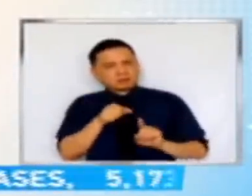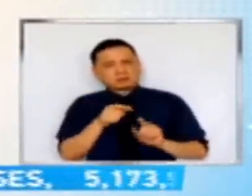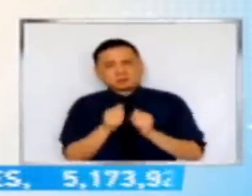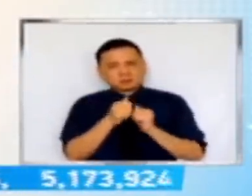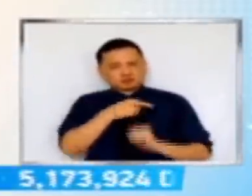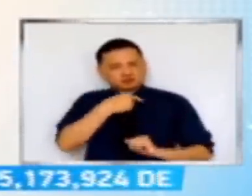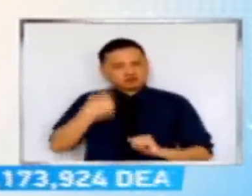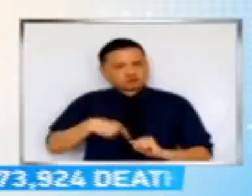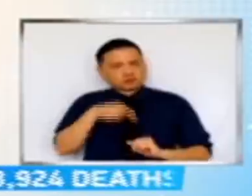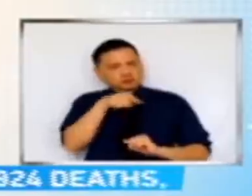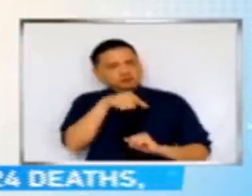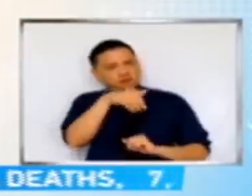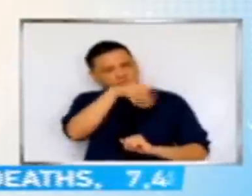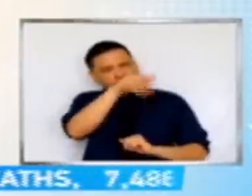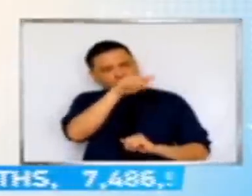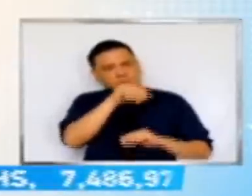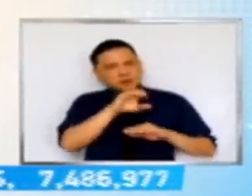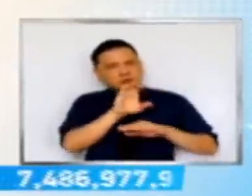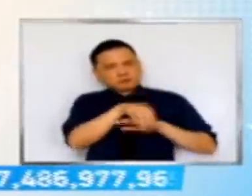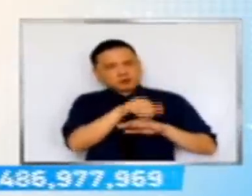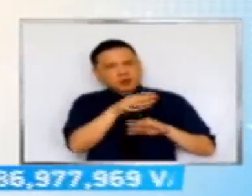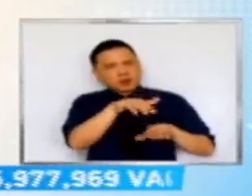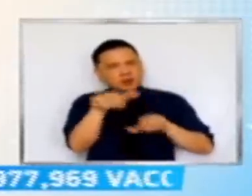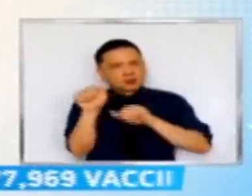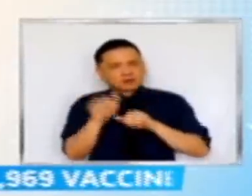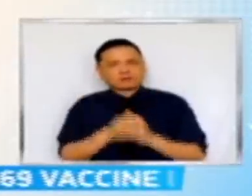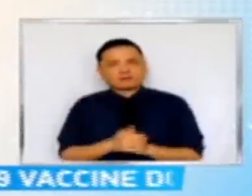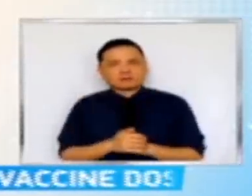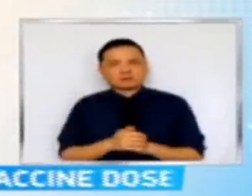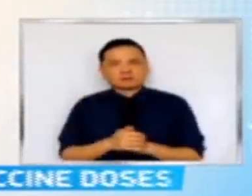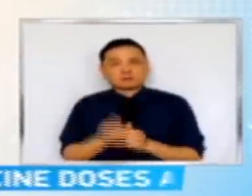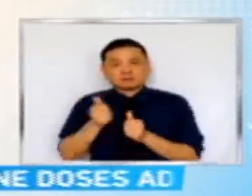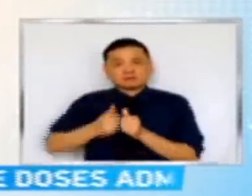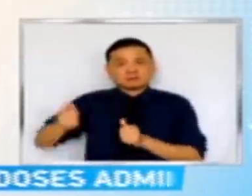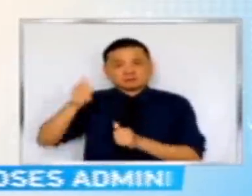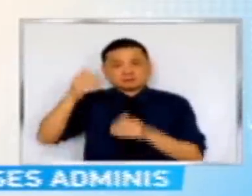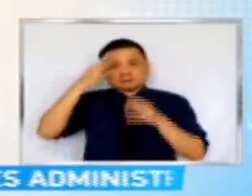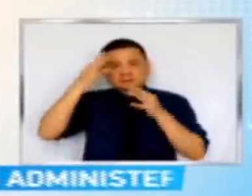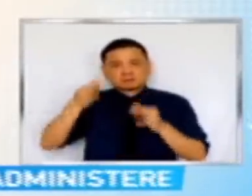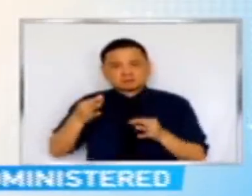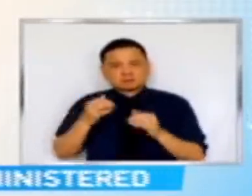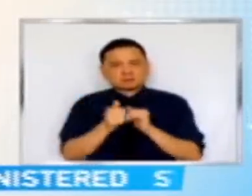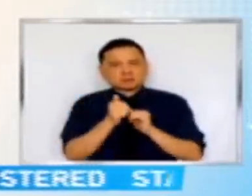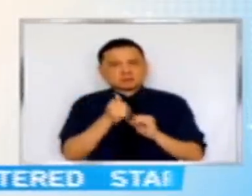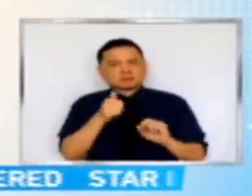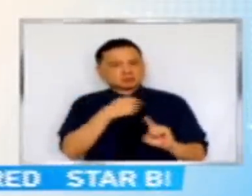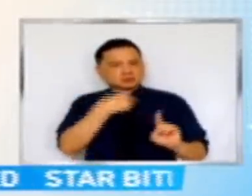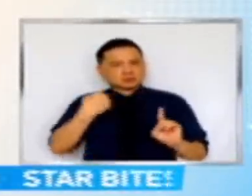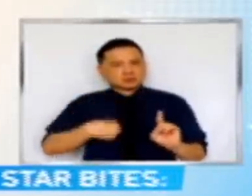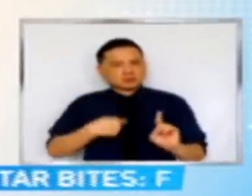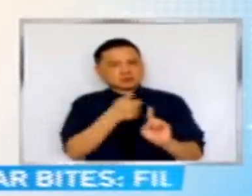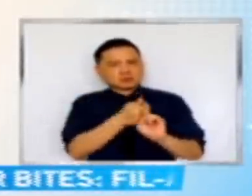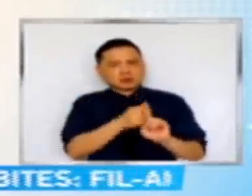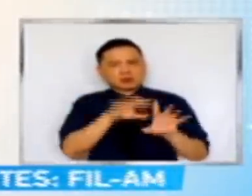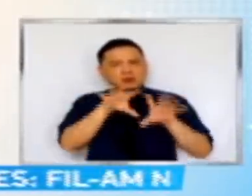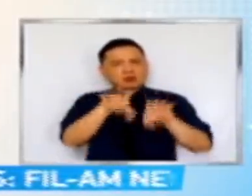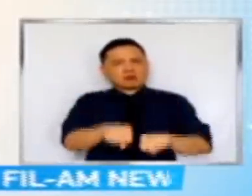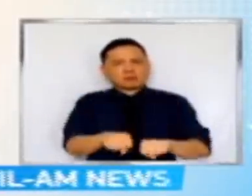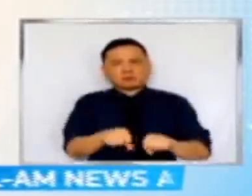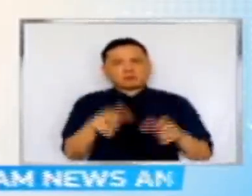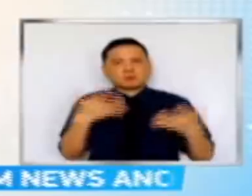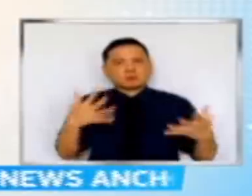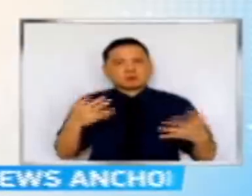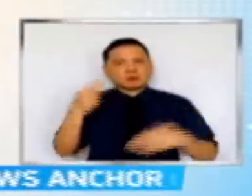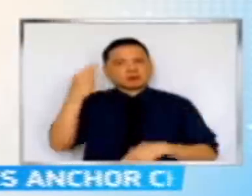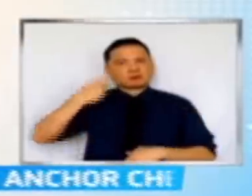nito. Napatunayan na rin daw ng arbitral decision na walang historic o legal basis ang pag-angking ginagawa ng China. Kaya may